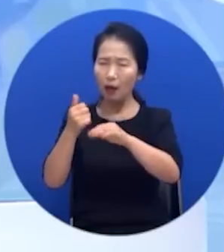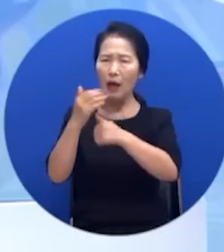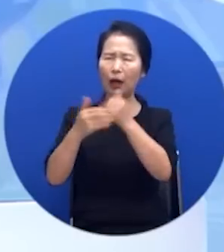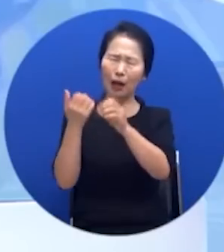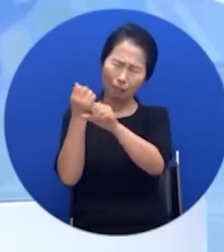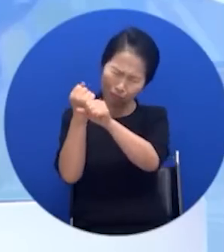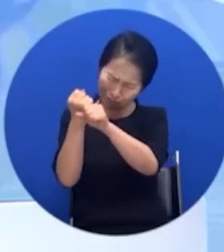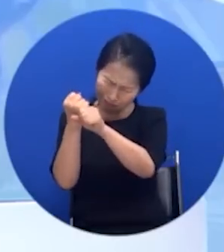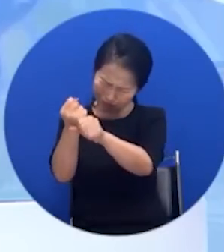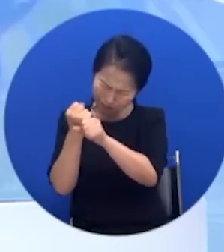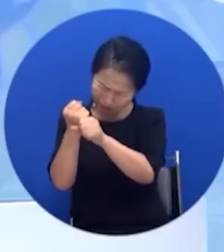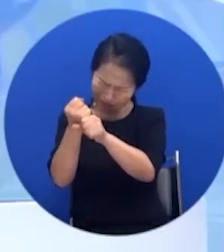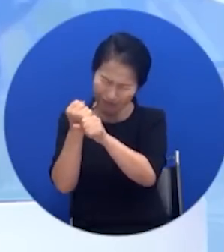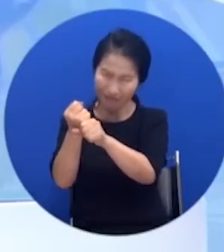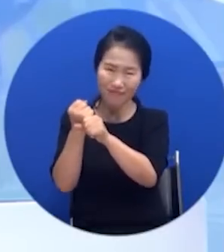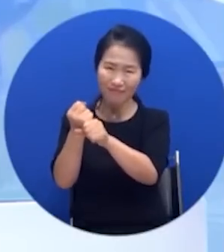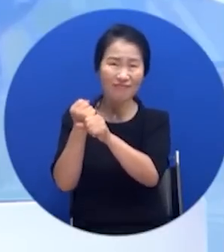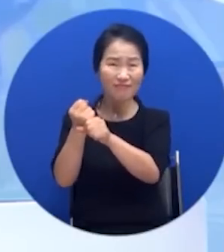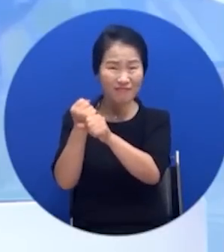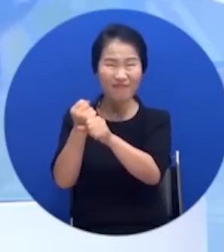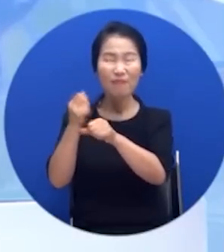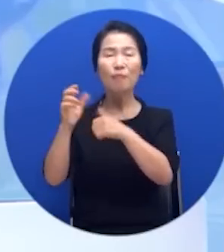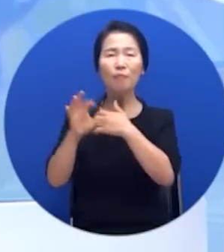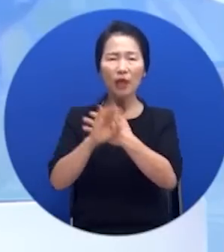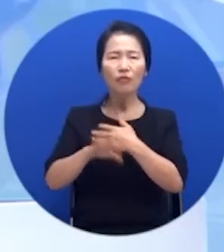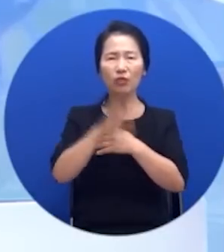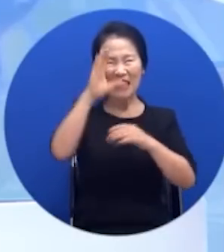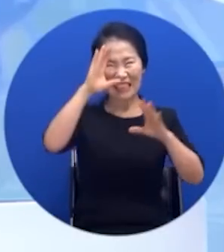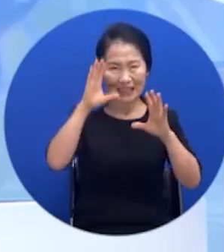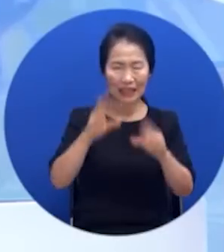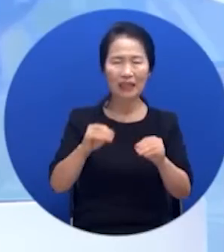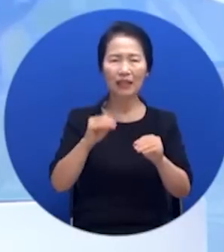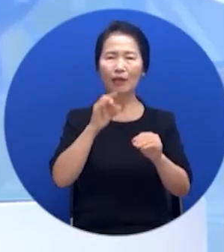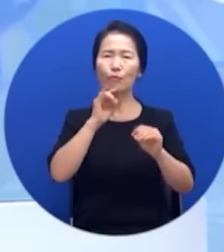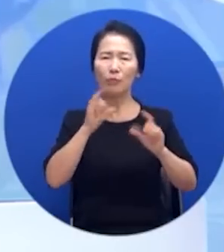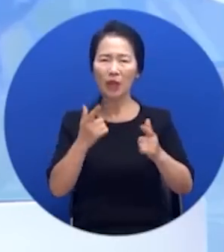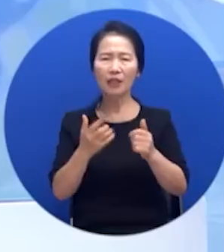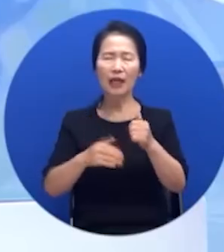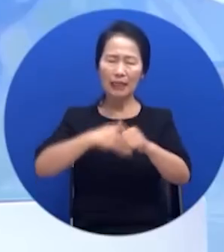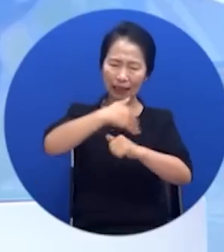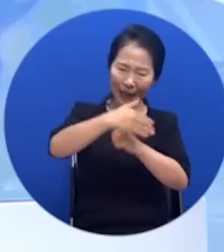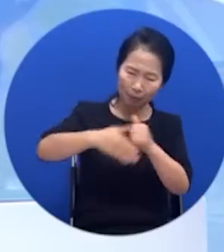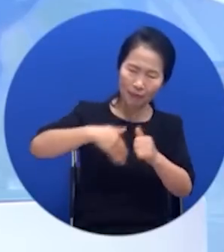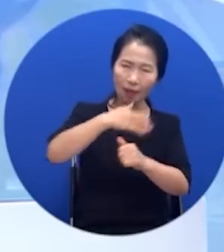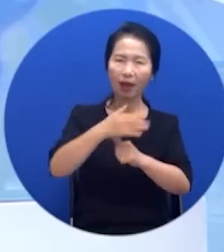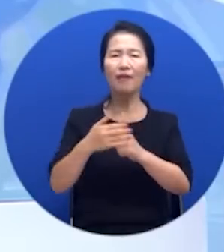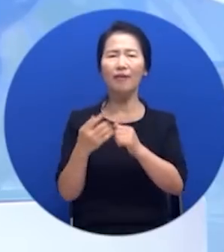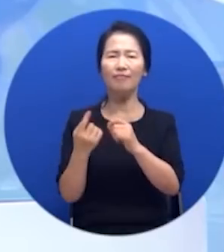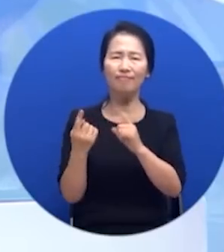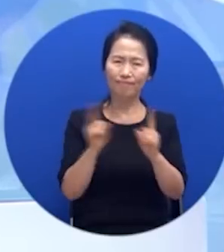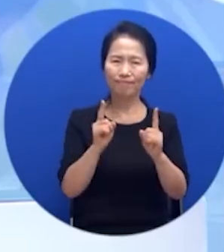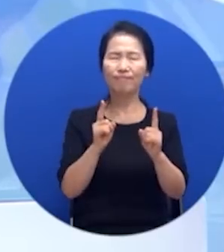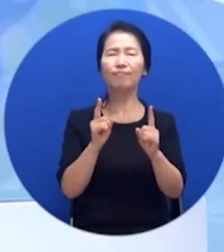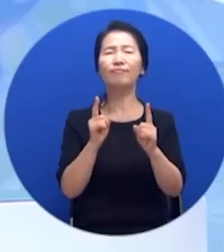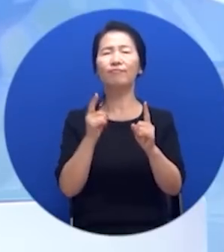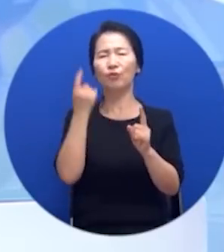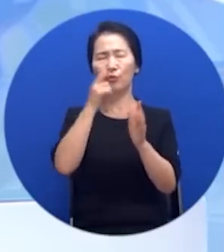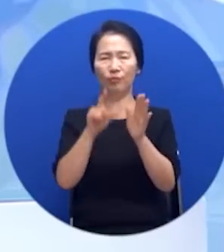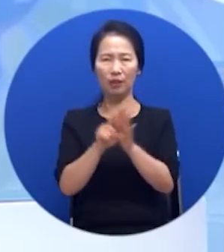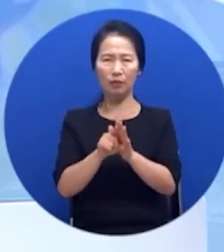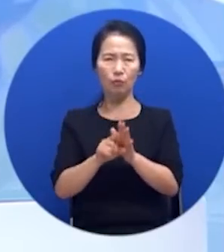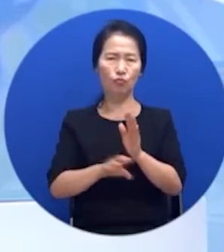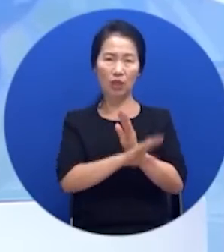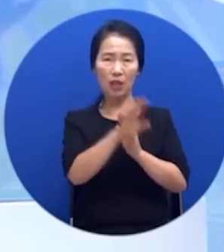하나님께 매달리면 하나님께서 우리를 낫게 하시고 하나님이 우리를 싸매어 주실 줄 믿습니다. 우리를